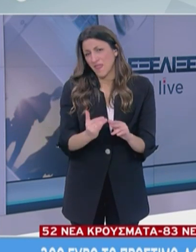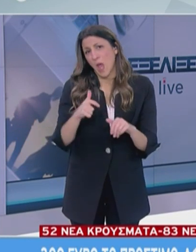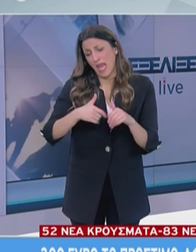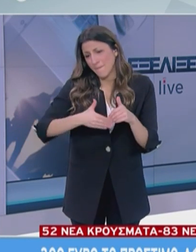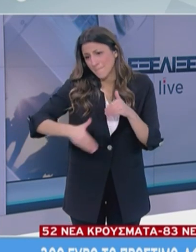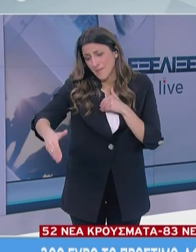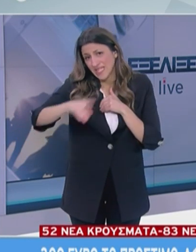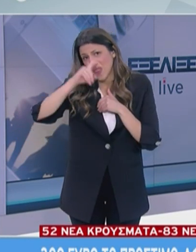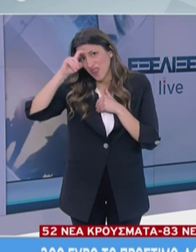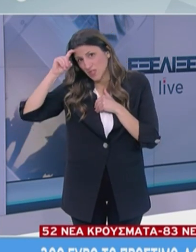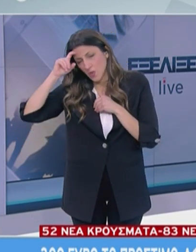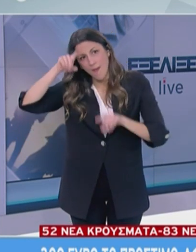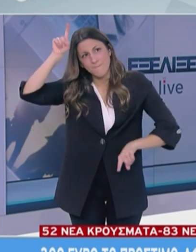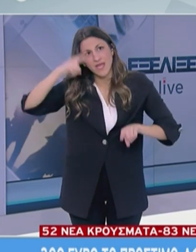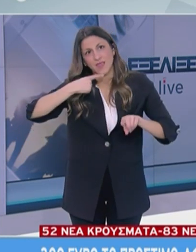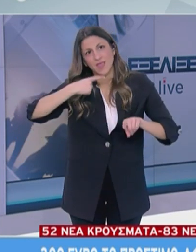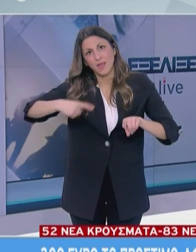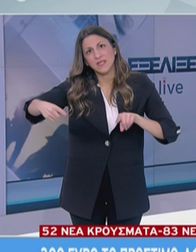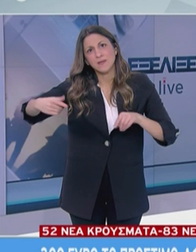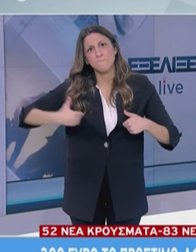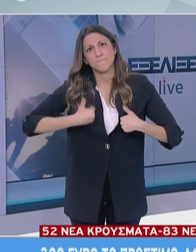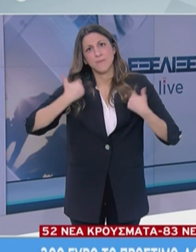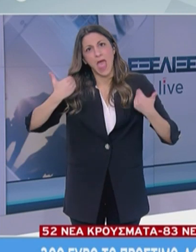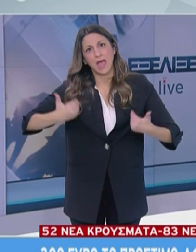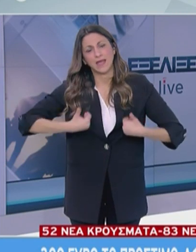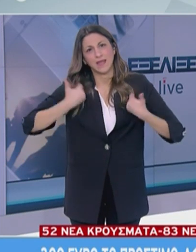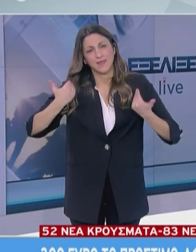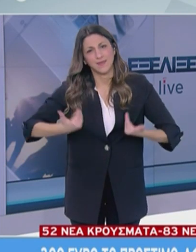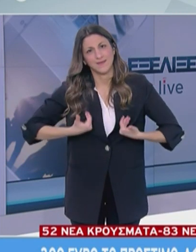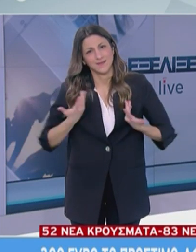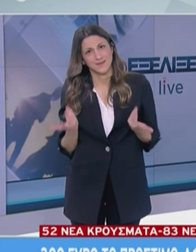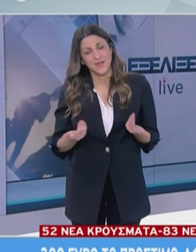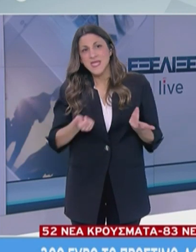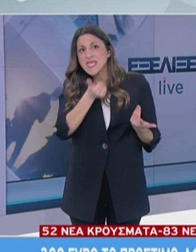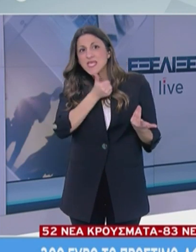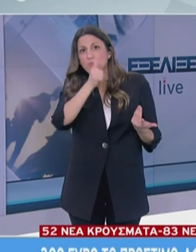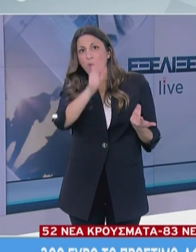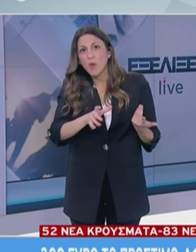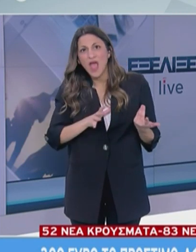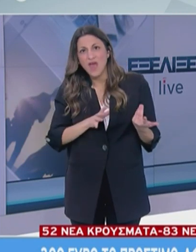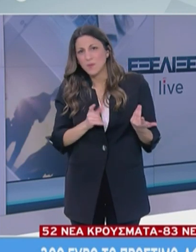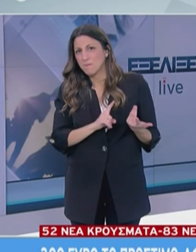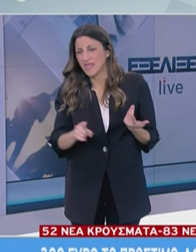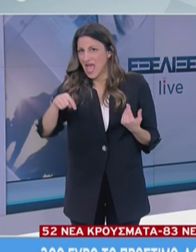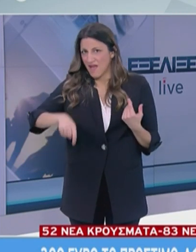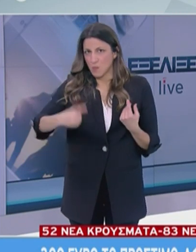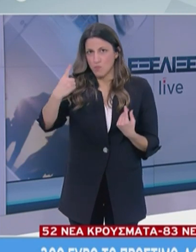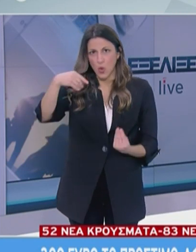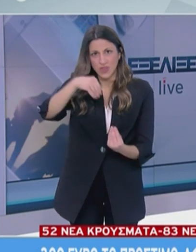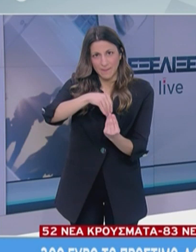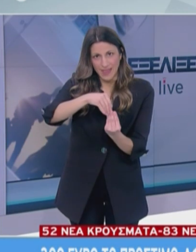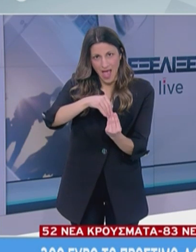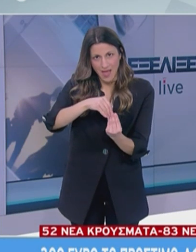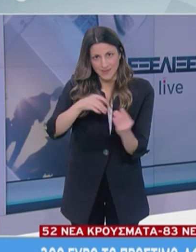κρίσιμες. Ας σταματήσουν κάποιοι να παίζουν σε βάρος των πολιτών και της υπομονής τους. Δεν είναι πρωταπριλιά σήμερα και οι συντάκτες